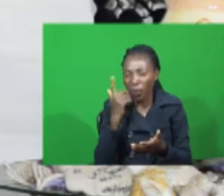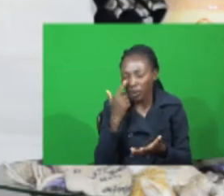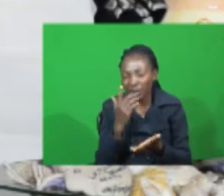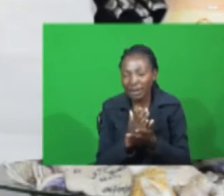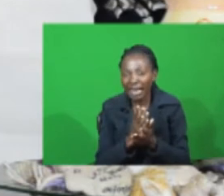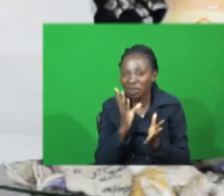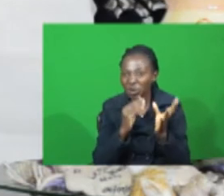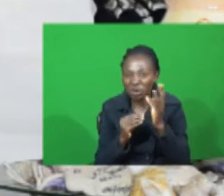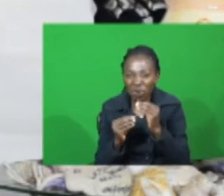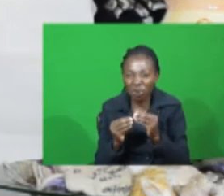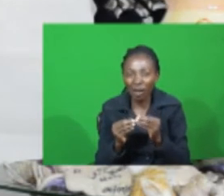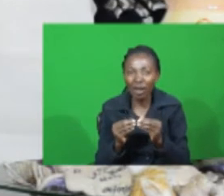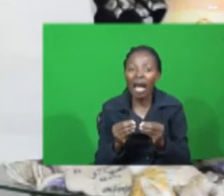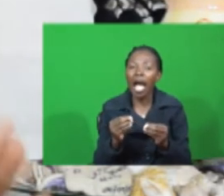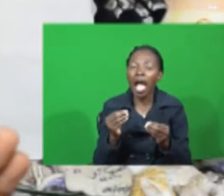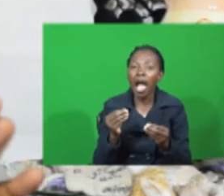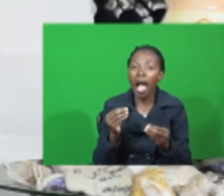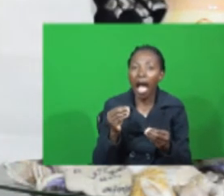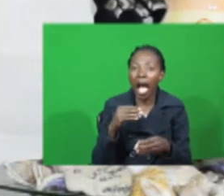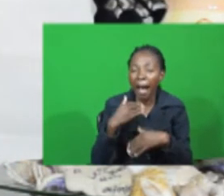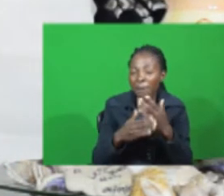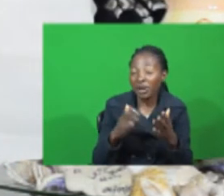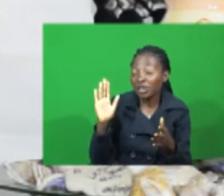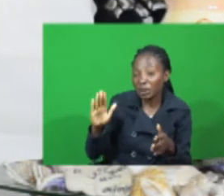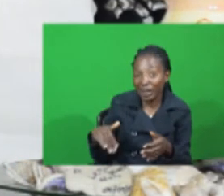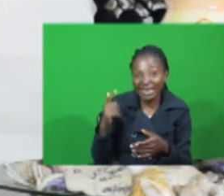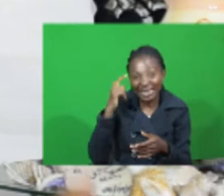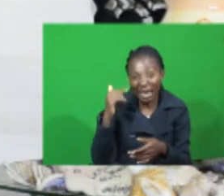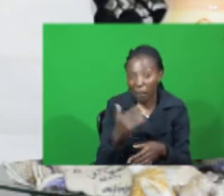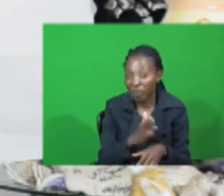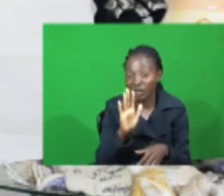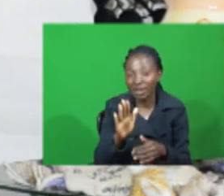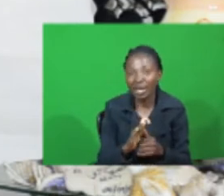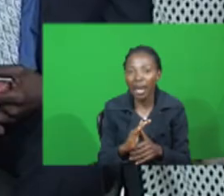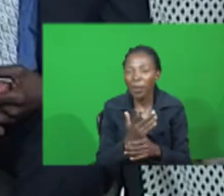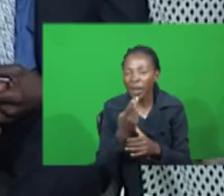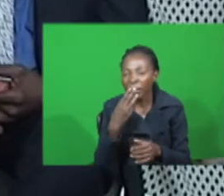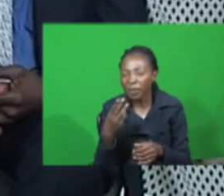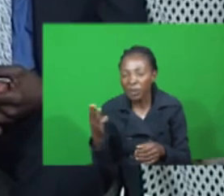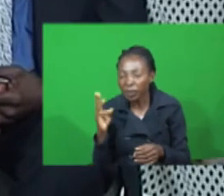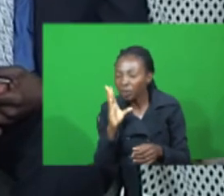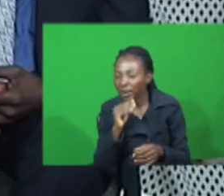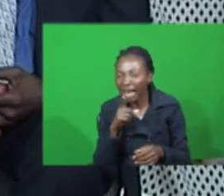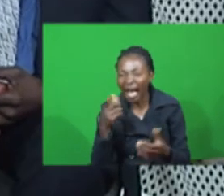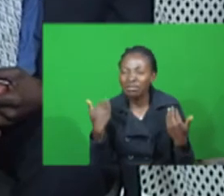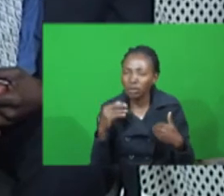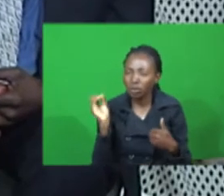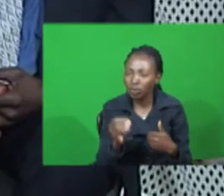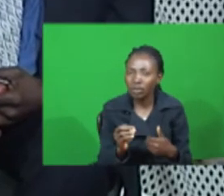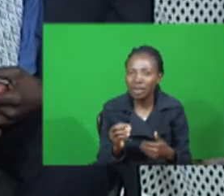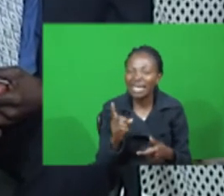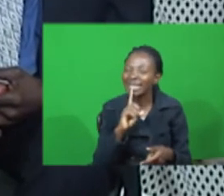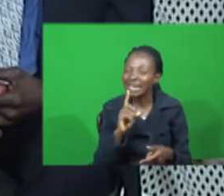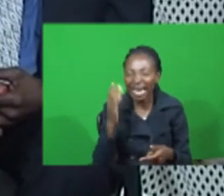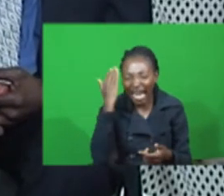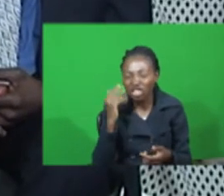kuti don't judge pfeka zvakanaka munhu ingopfeka unozoona wakatsurwa nyeve unozo don't judge